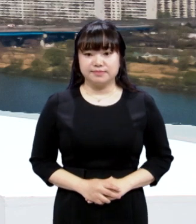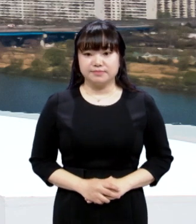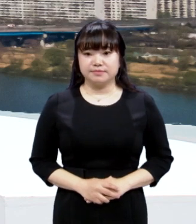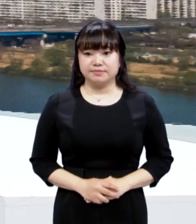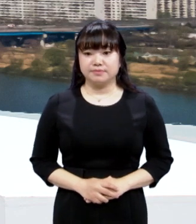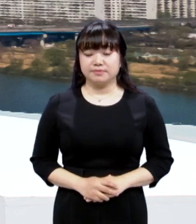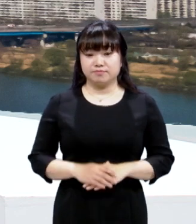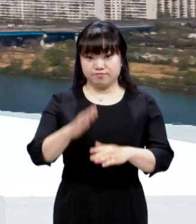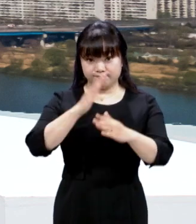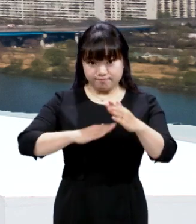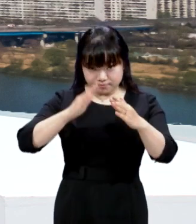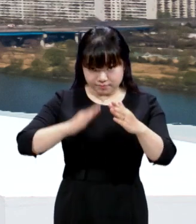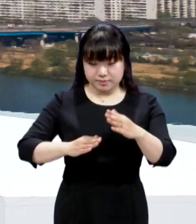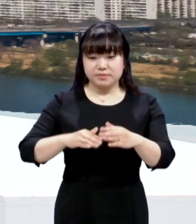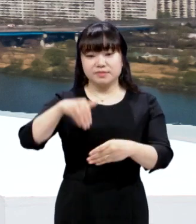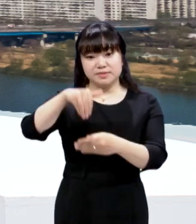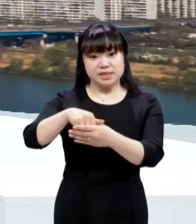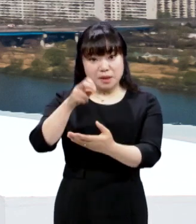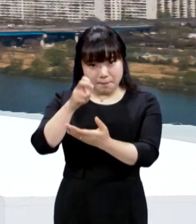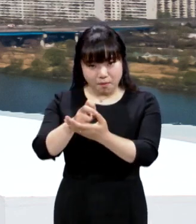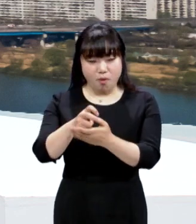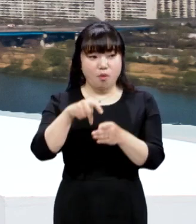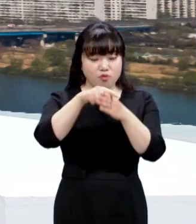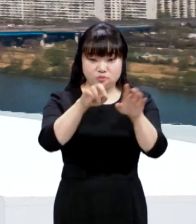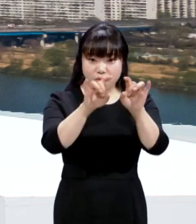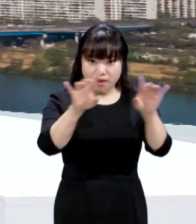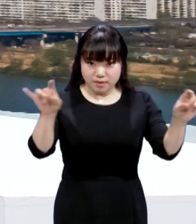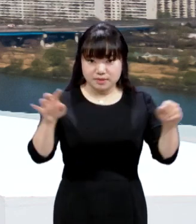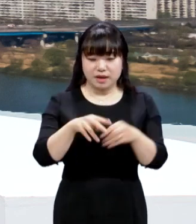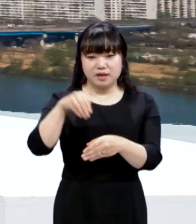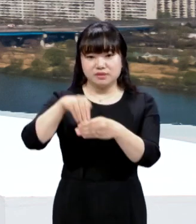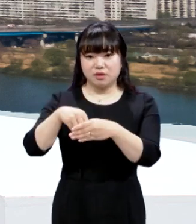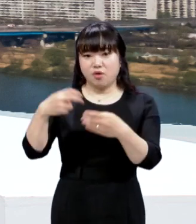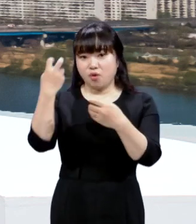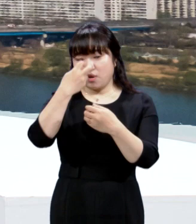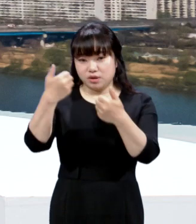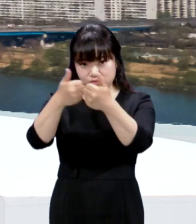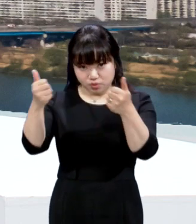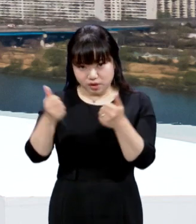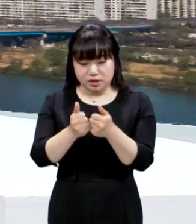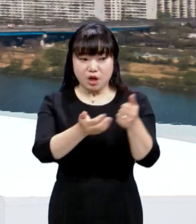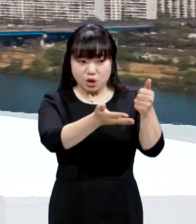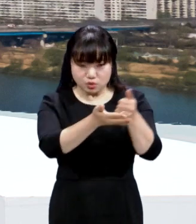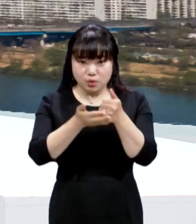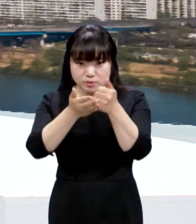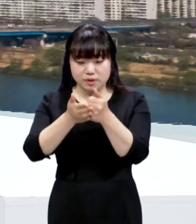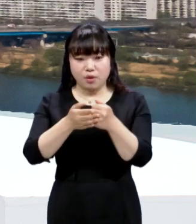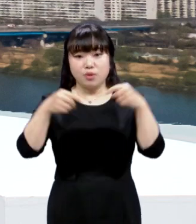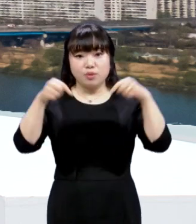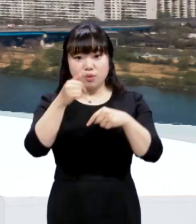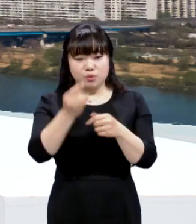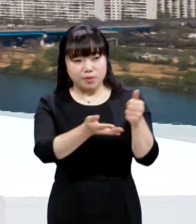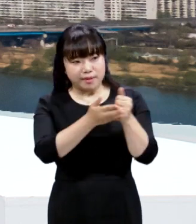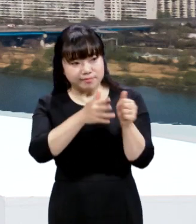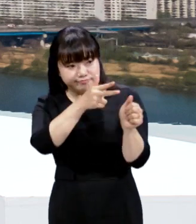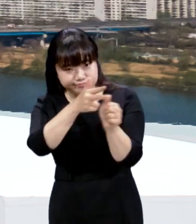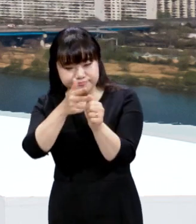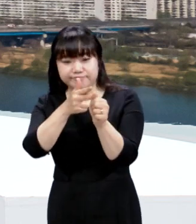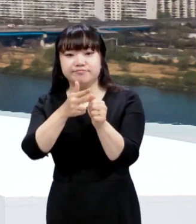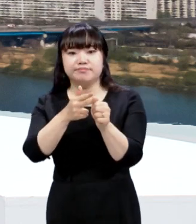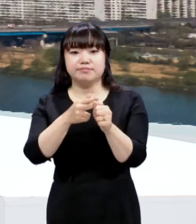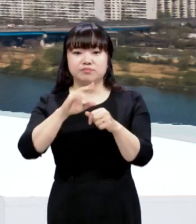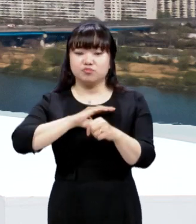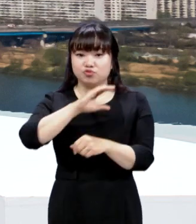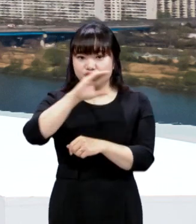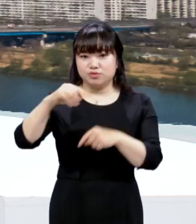4 공직선거법 싼 선거에 출마한 후보들은 이 선거 관리 위원회가 주관하는 후보자 초청 방송 토론의 주 서캐 지역 현안 등을